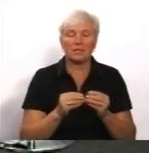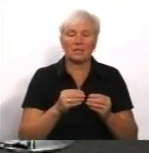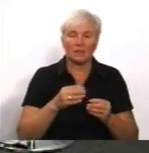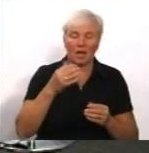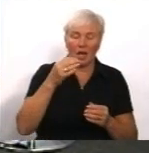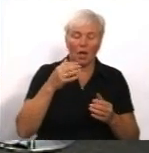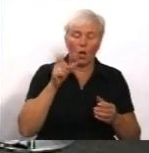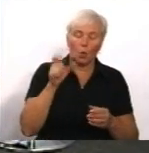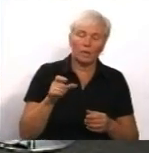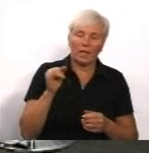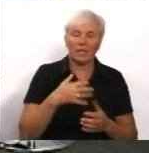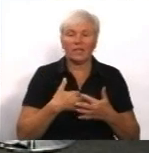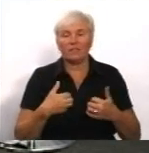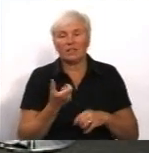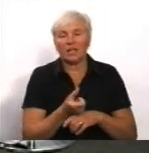від яких найбільше